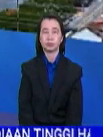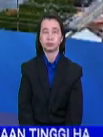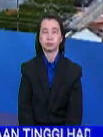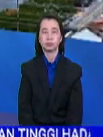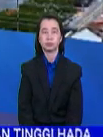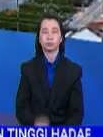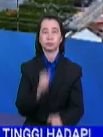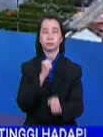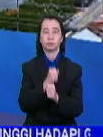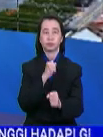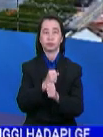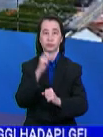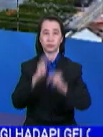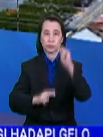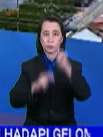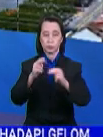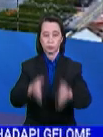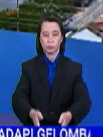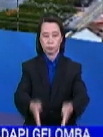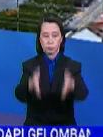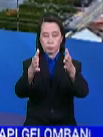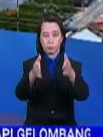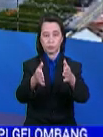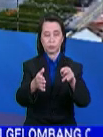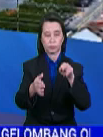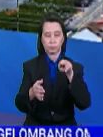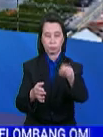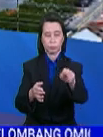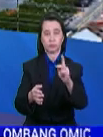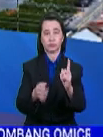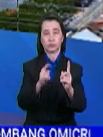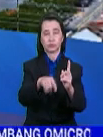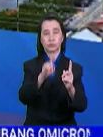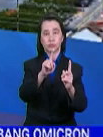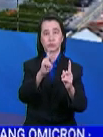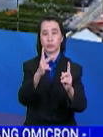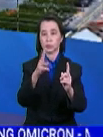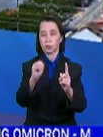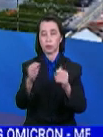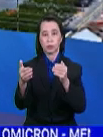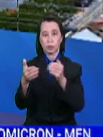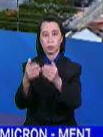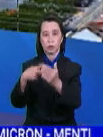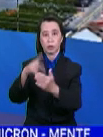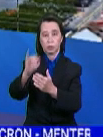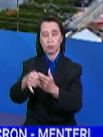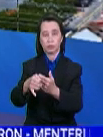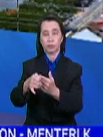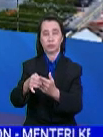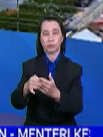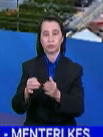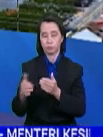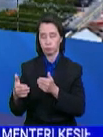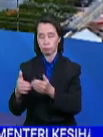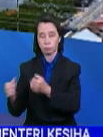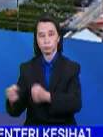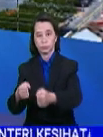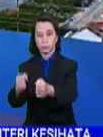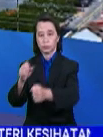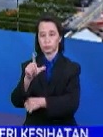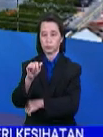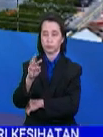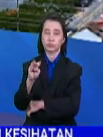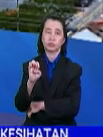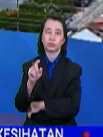kerja kerja pembinaan Jalan berkembang di sepanjang satu perpuluhan satu km berhampiran Project pembinaan tebingan Sungai Limbang